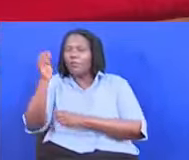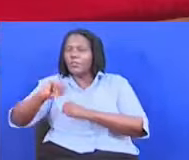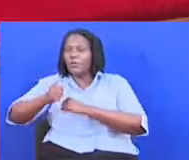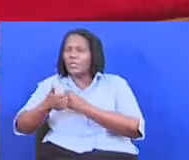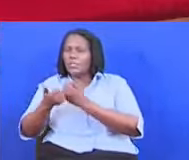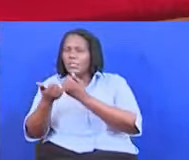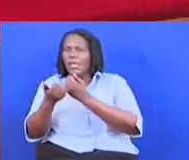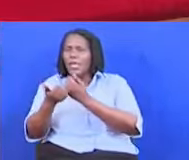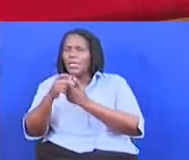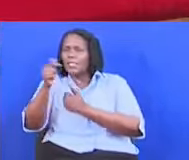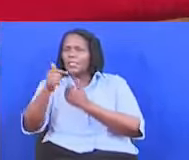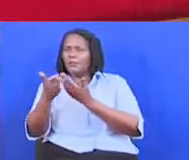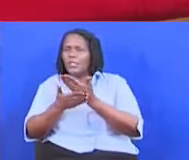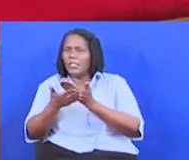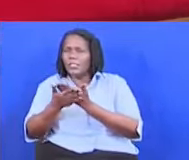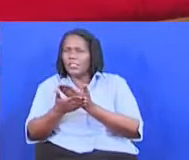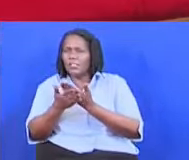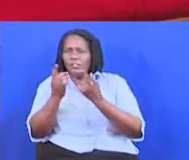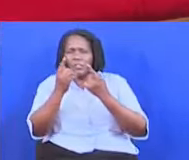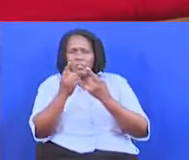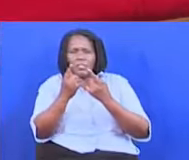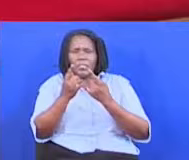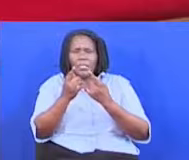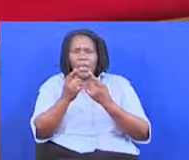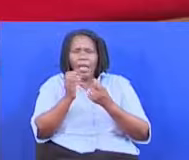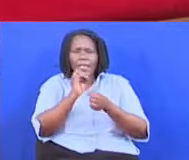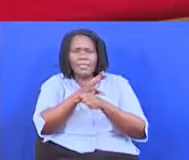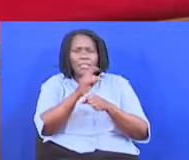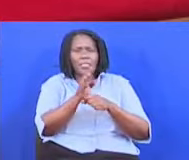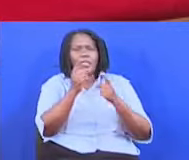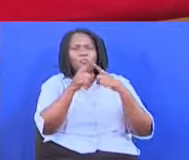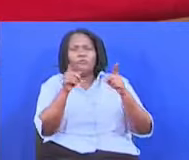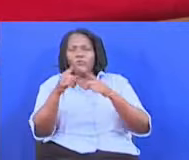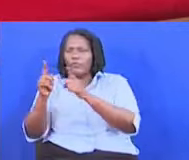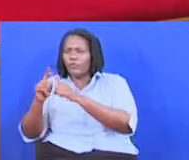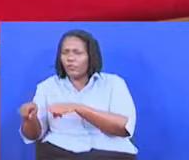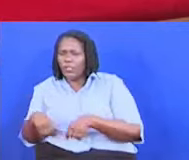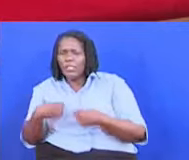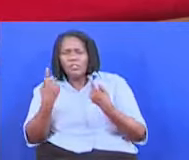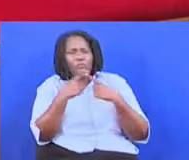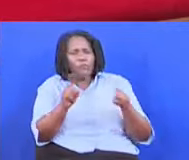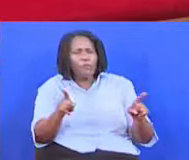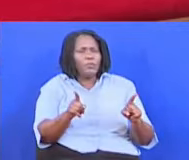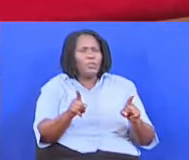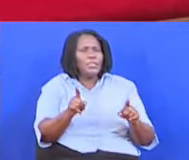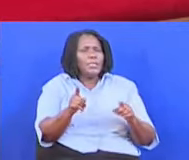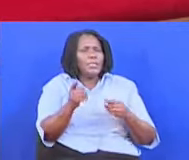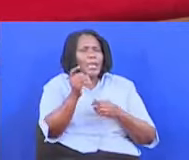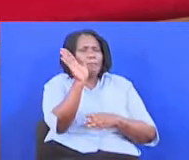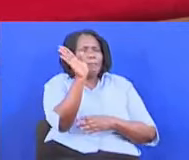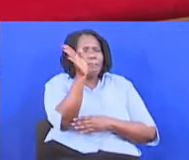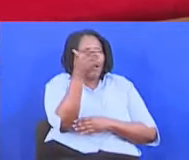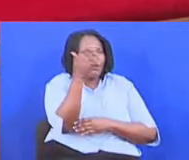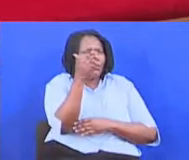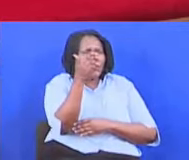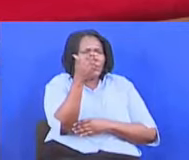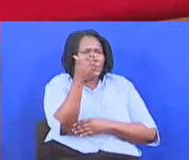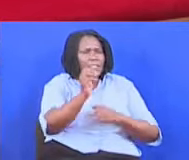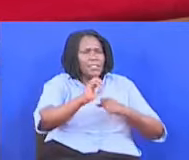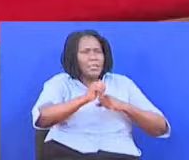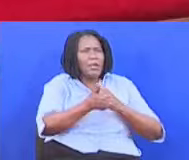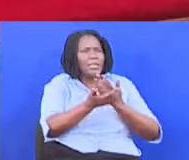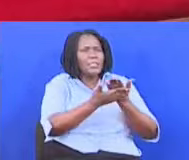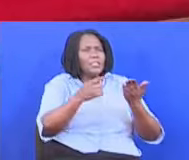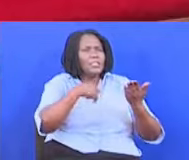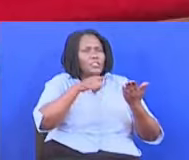katika nchi mbalimbali zinakuwa na viashiria tofauti kidogo kulinganisha na balozi zinazowakilisha nchi yetu kwenye mashirika ya kimataifa,